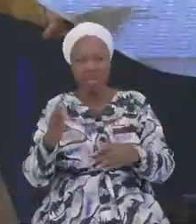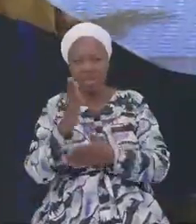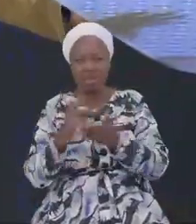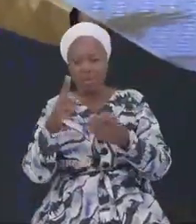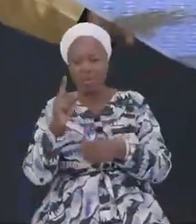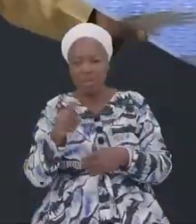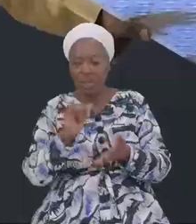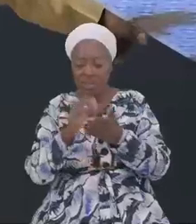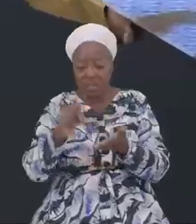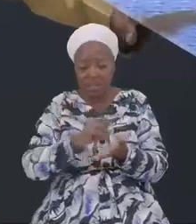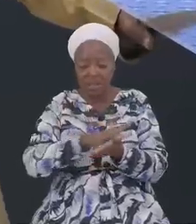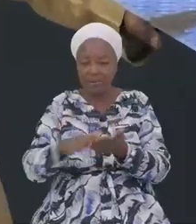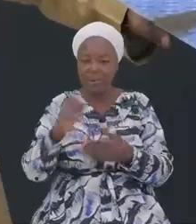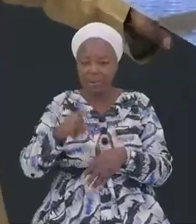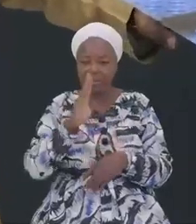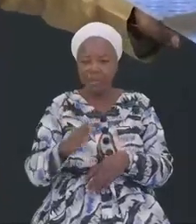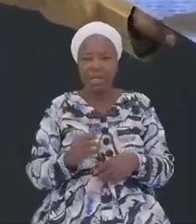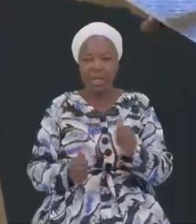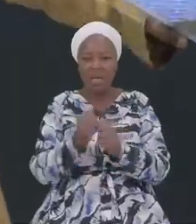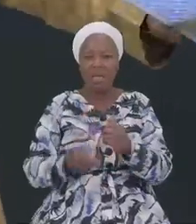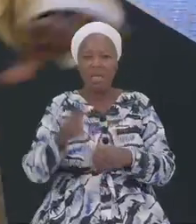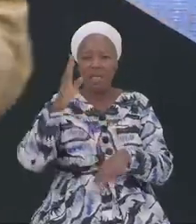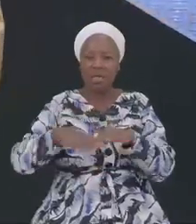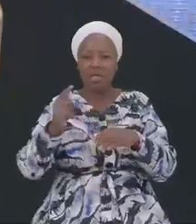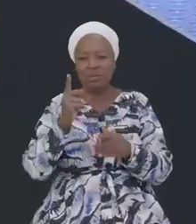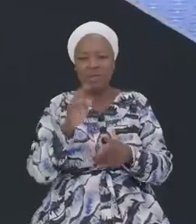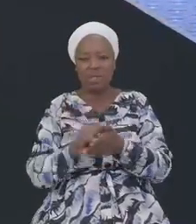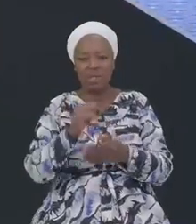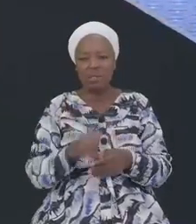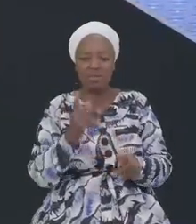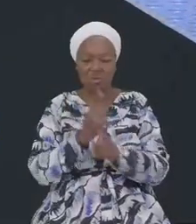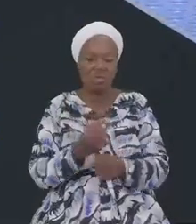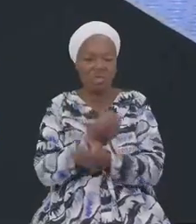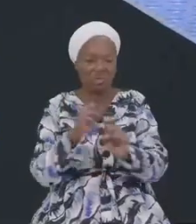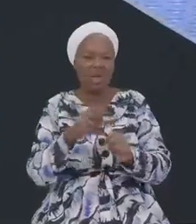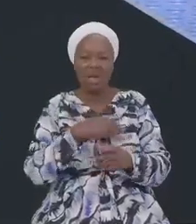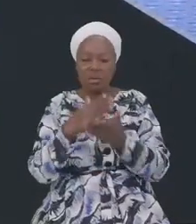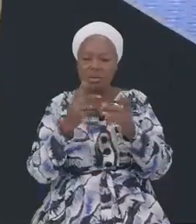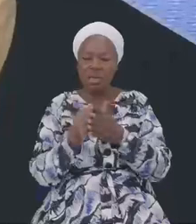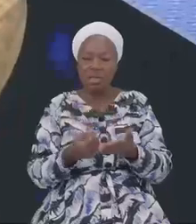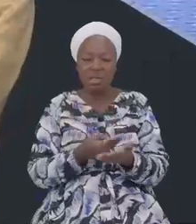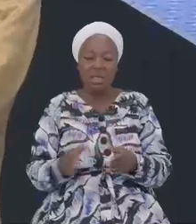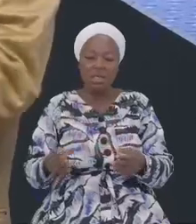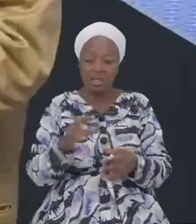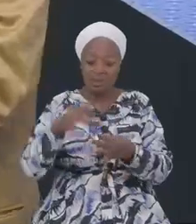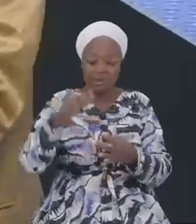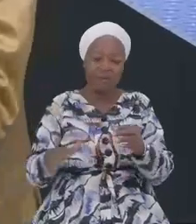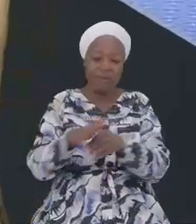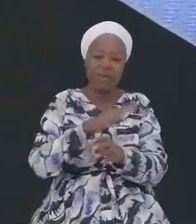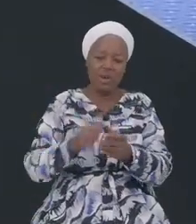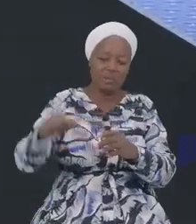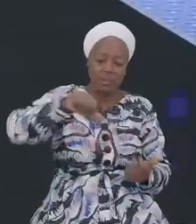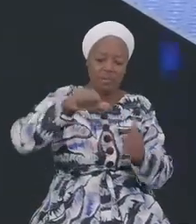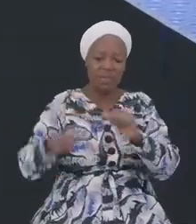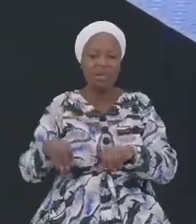plus élevé que le pécheur. Celui qui est sanctifié est plus élevé que le croyant qui est seulement sauvé. Celui qui est baptisé et rempli du Saint-Esprit doit être plus élevé que